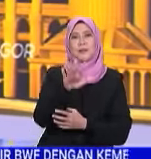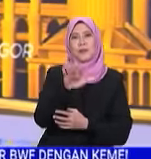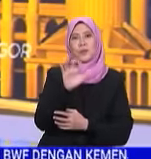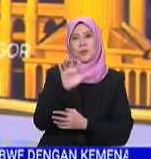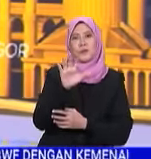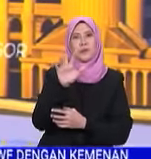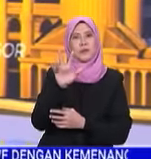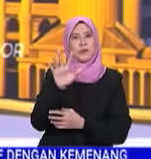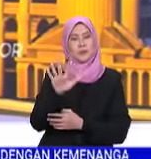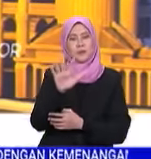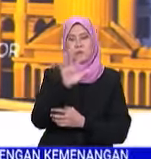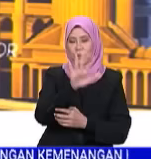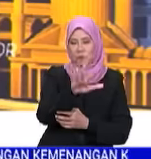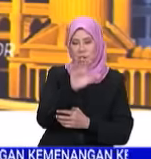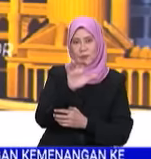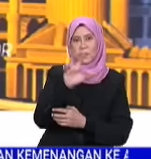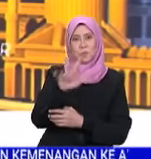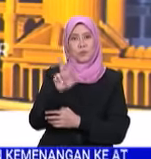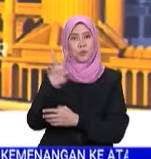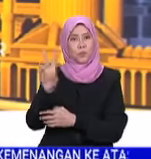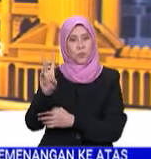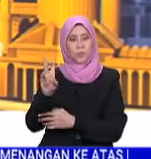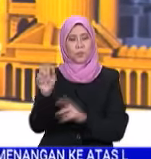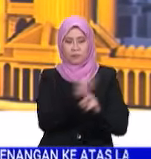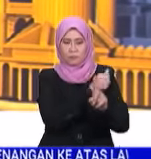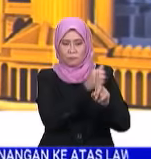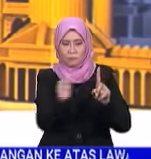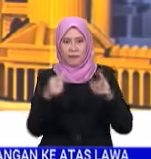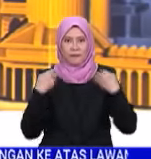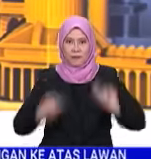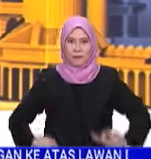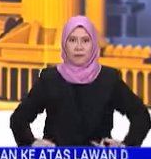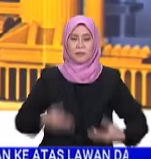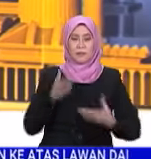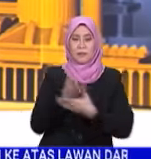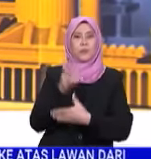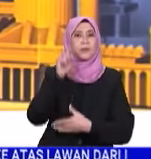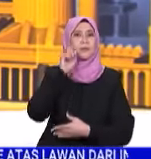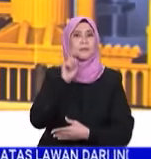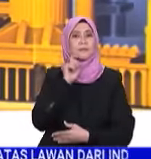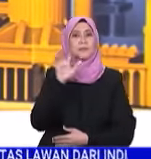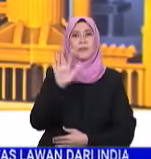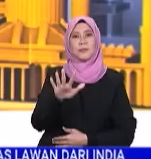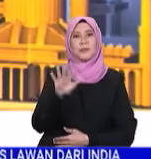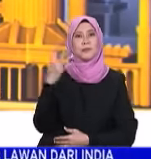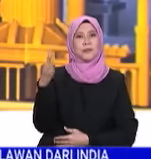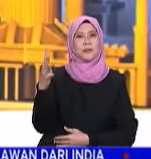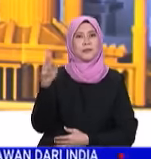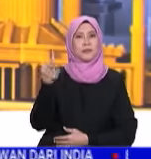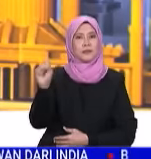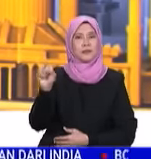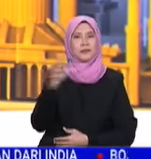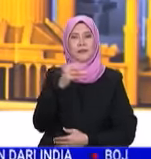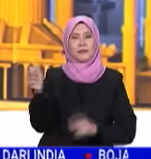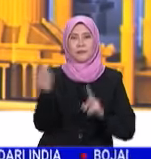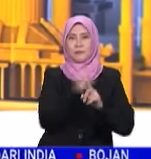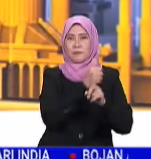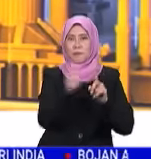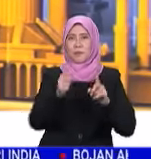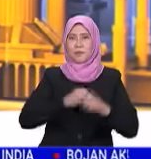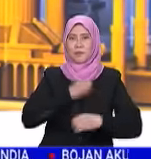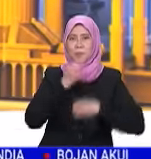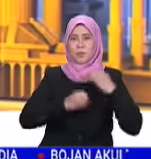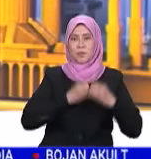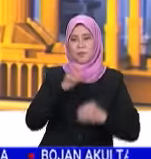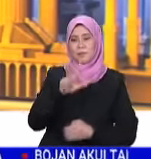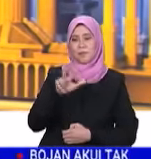527 kes membabitkan penderaan fizikal gangguan seksual 514 kes manakala penderaan emosi